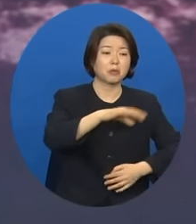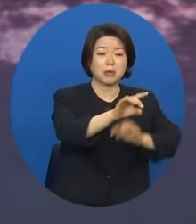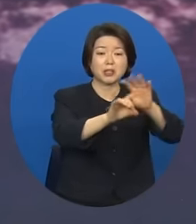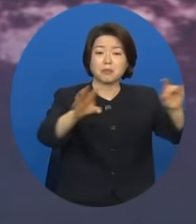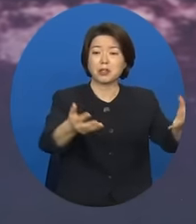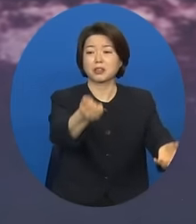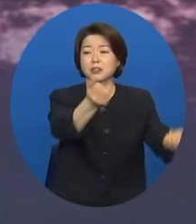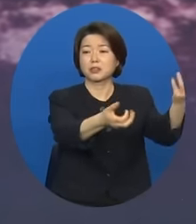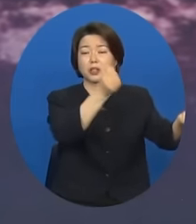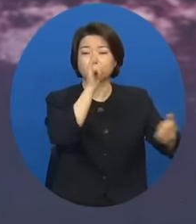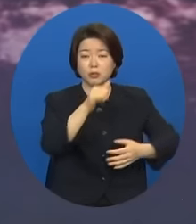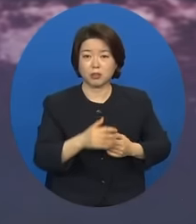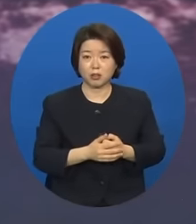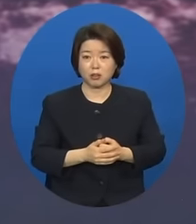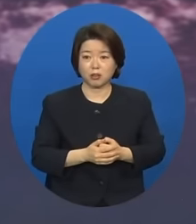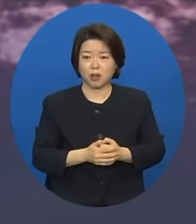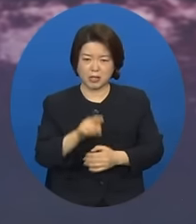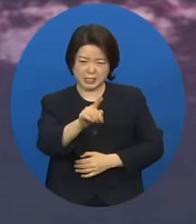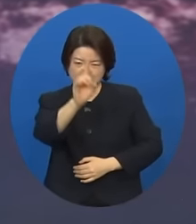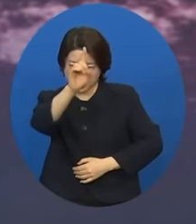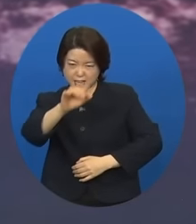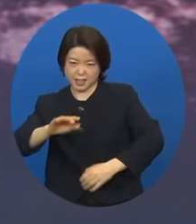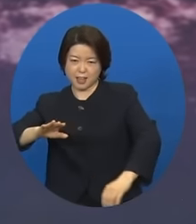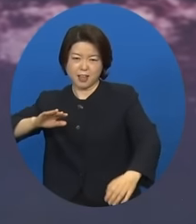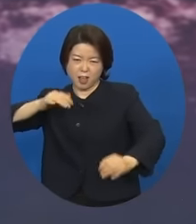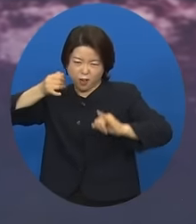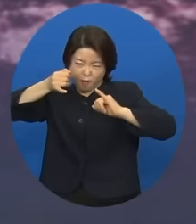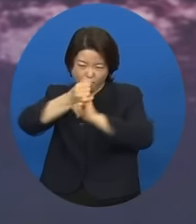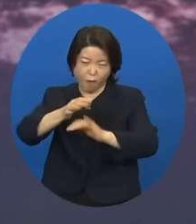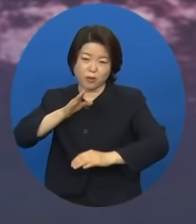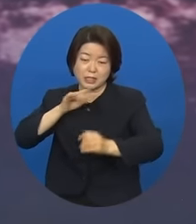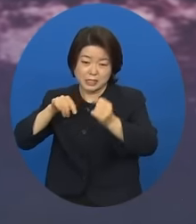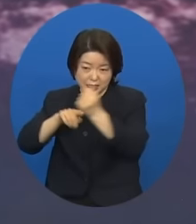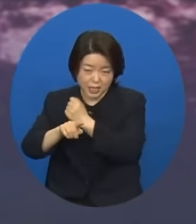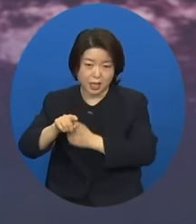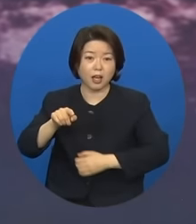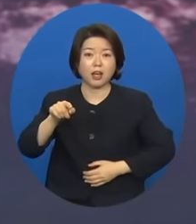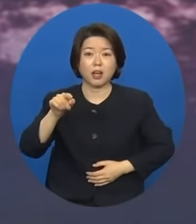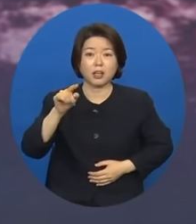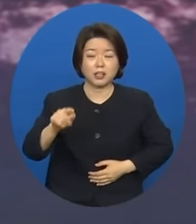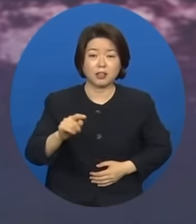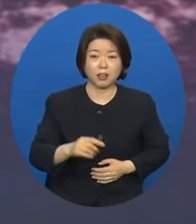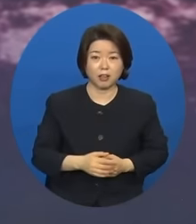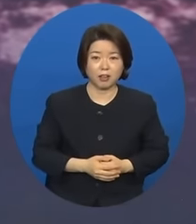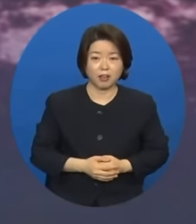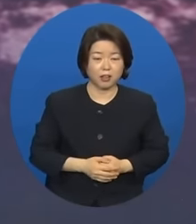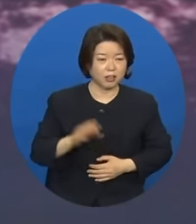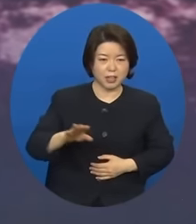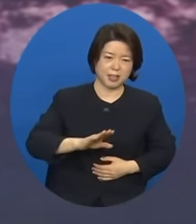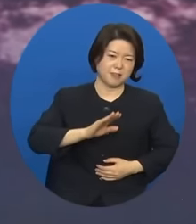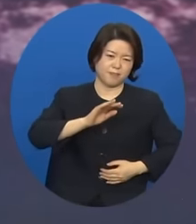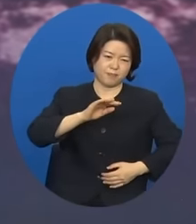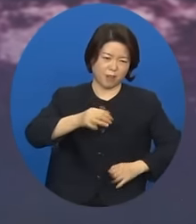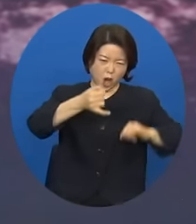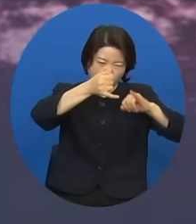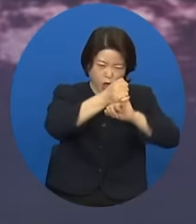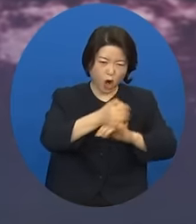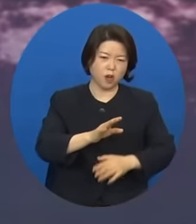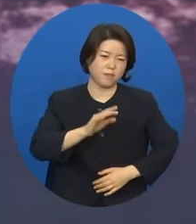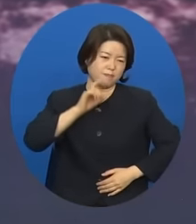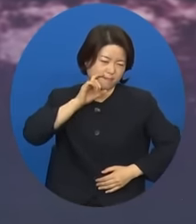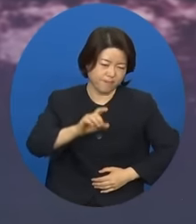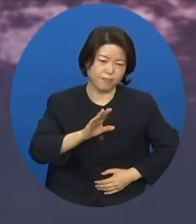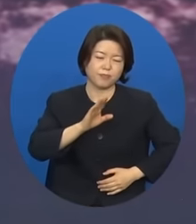절대 진리는 없다라는 것도 또한의 절대 진리인 거 아십니까 절대 진리는 없어 그러니까 절대 진리